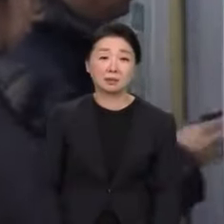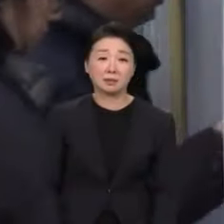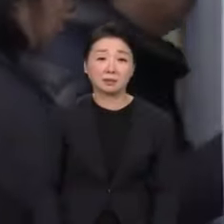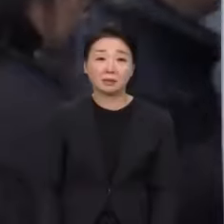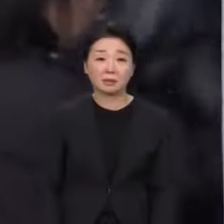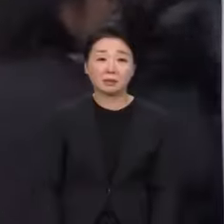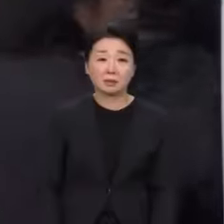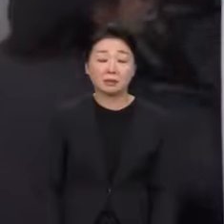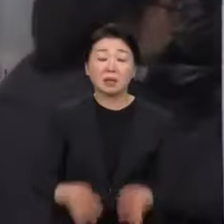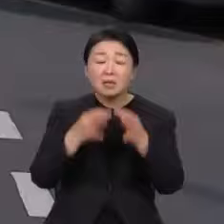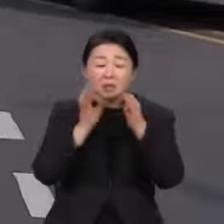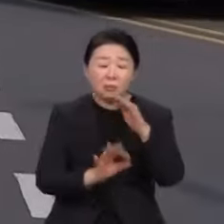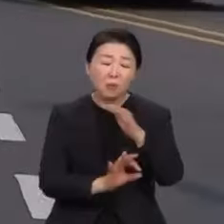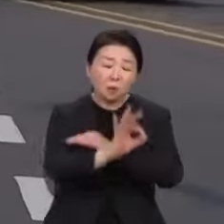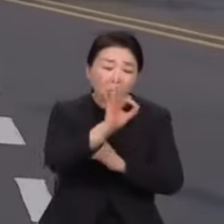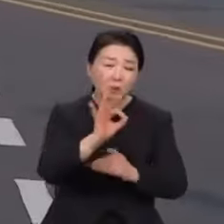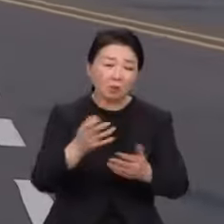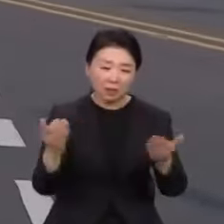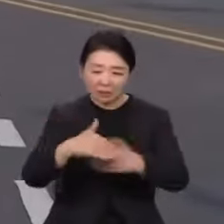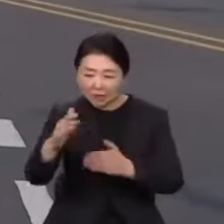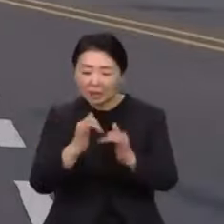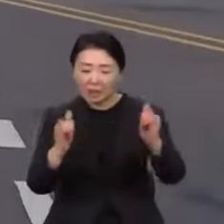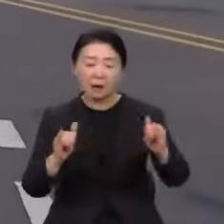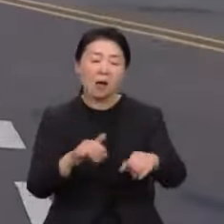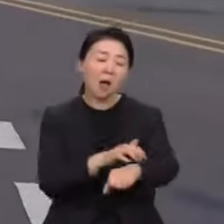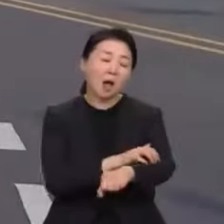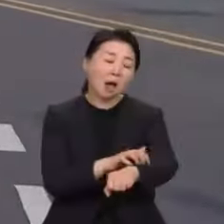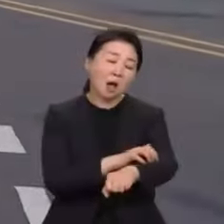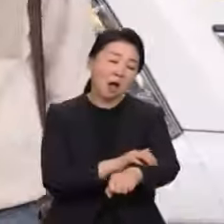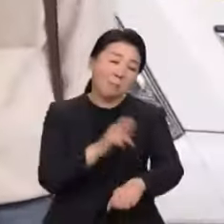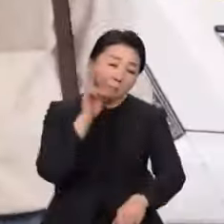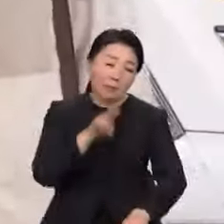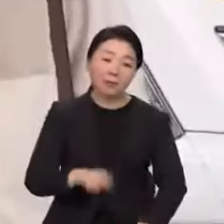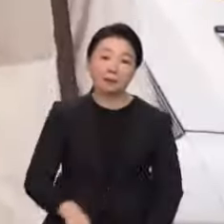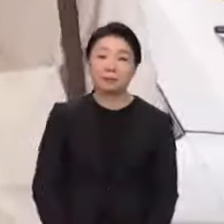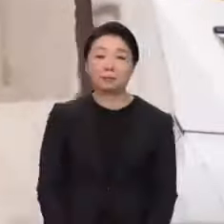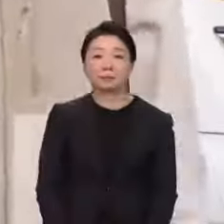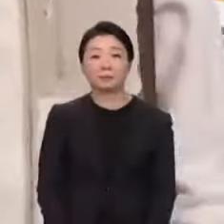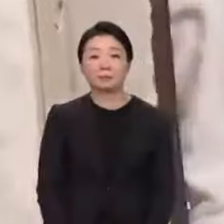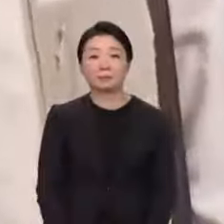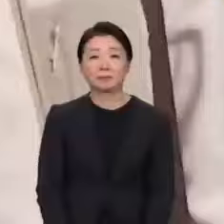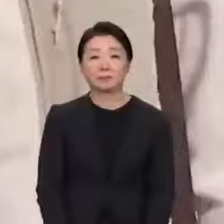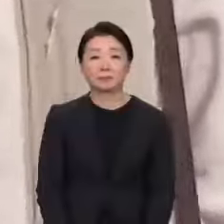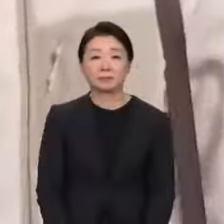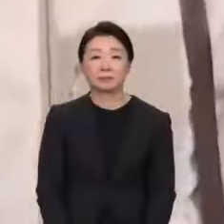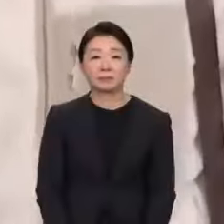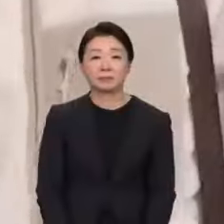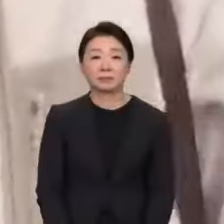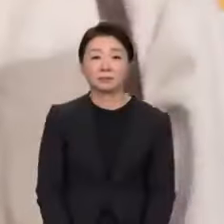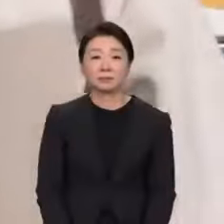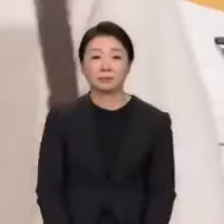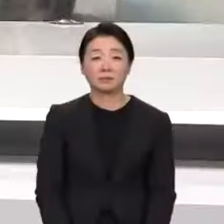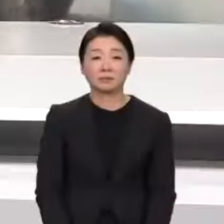앞둔 금요일 오전 출근길 시민들은 큰 불편을 겪었습니다. JTBC 신진입니다.